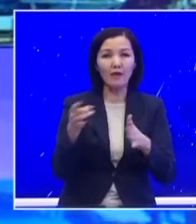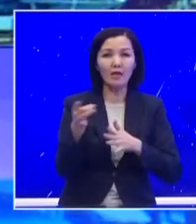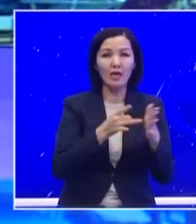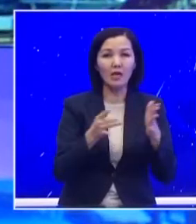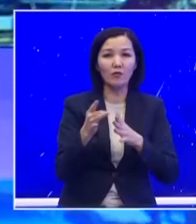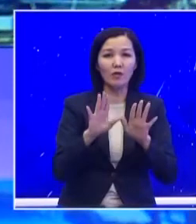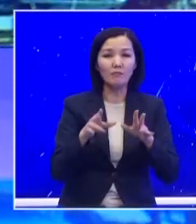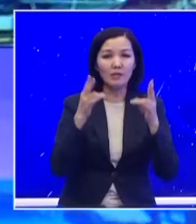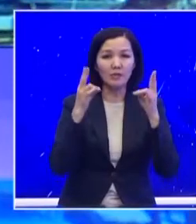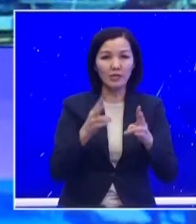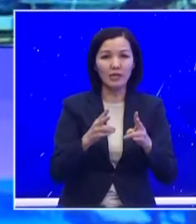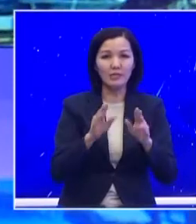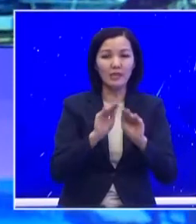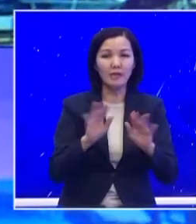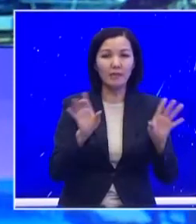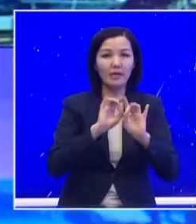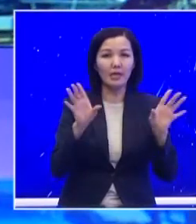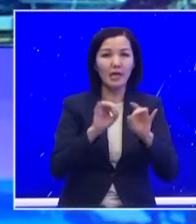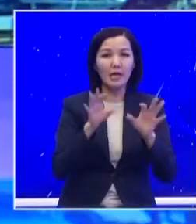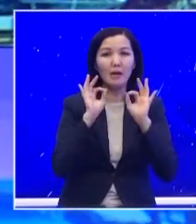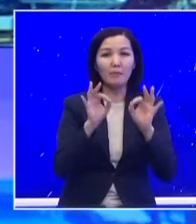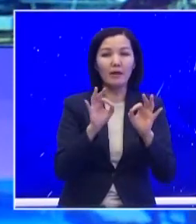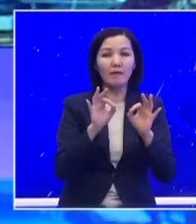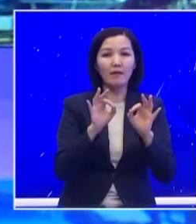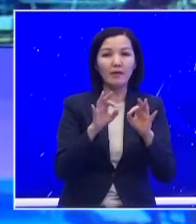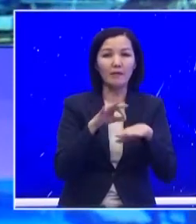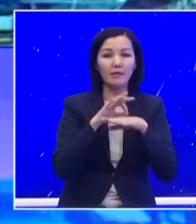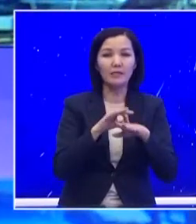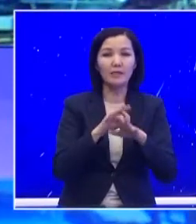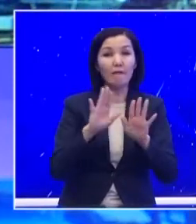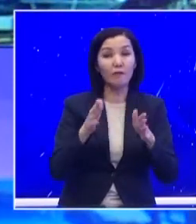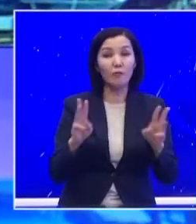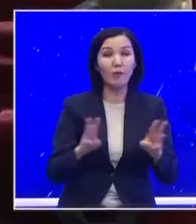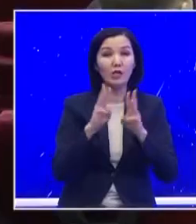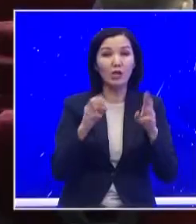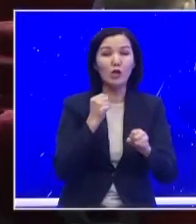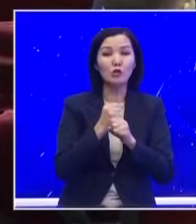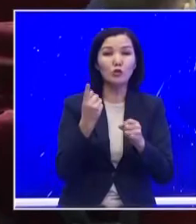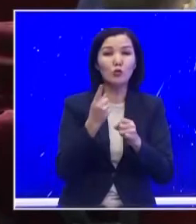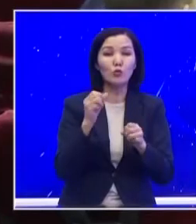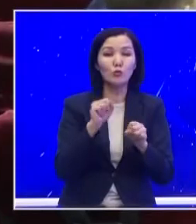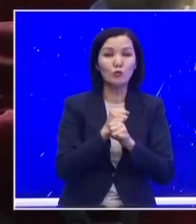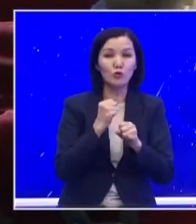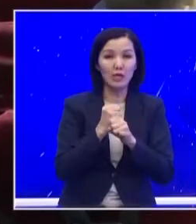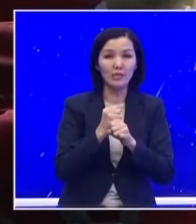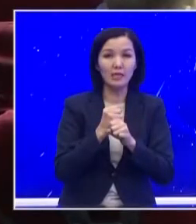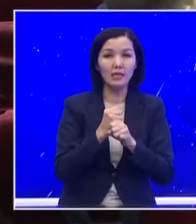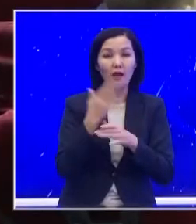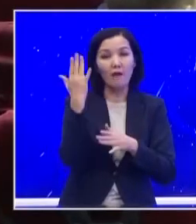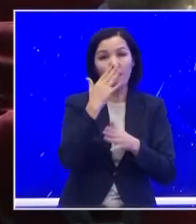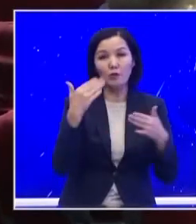по ЧС. Ребятам рассказали, как правильно себя вести при возникновении пожара. Для закрепления полученных знаний показан